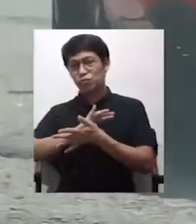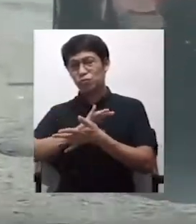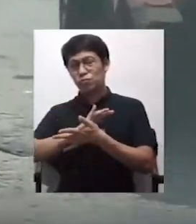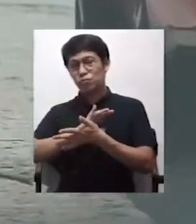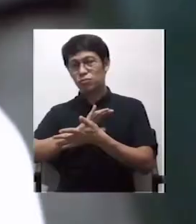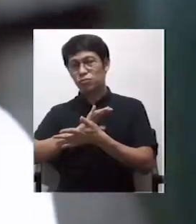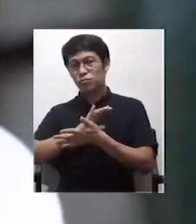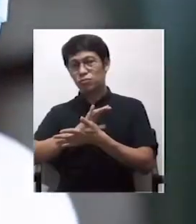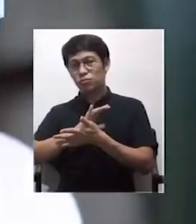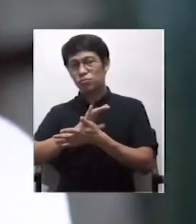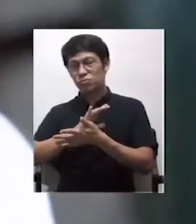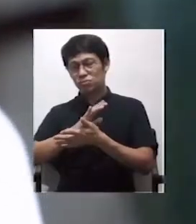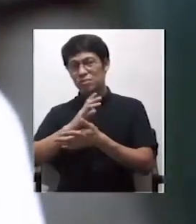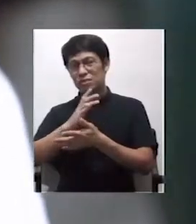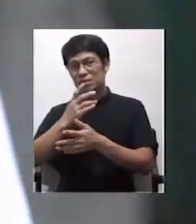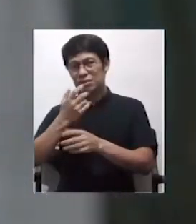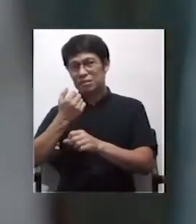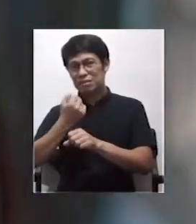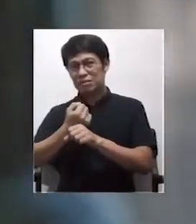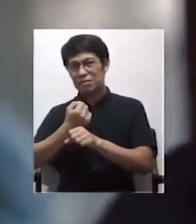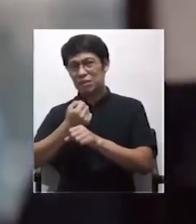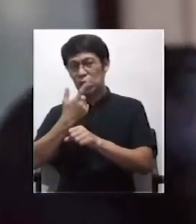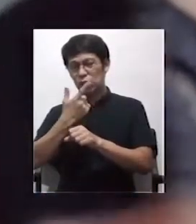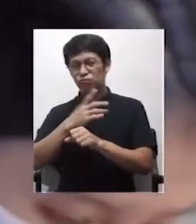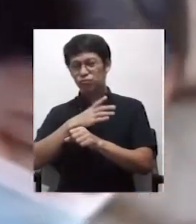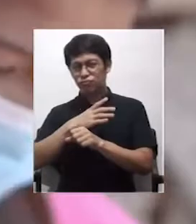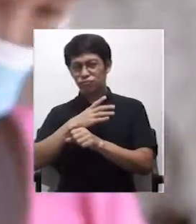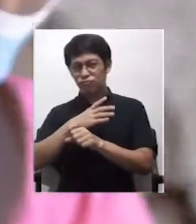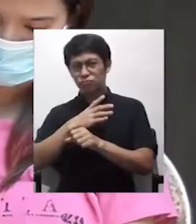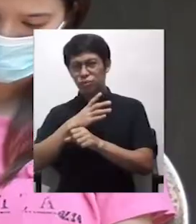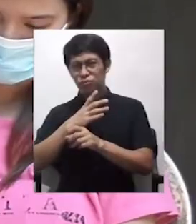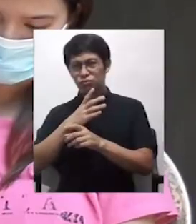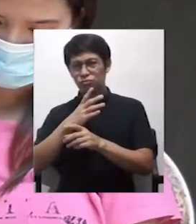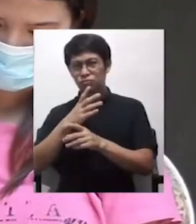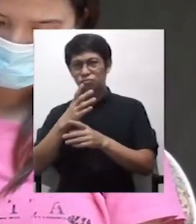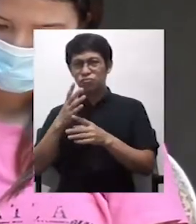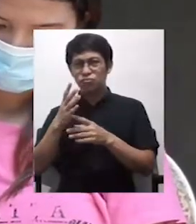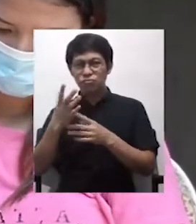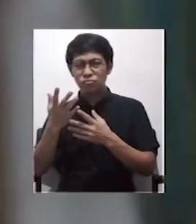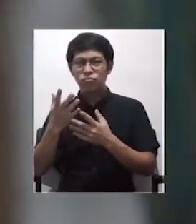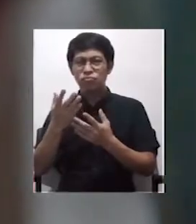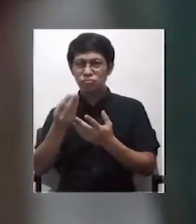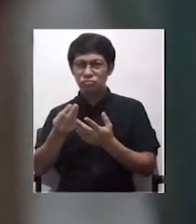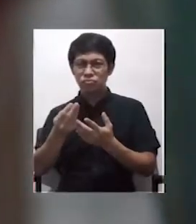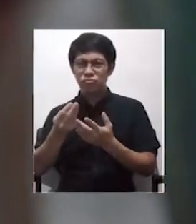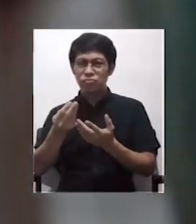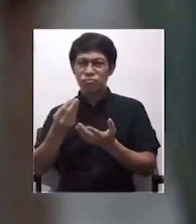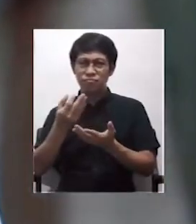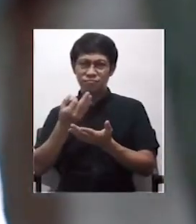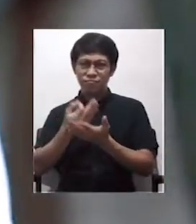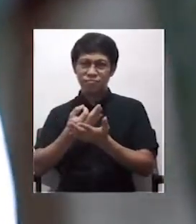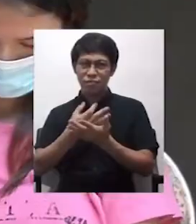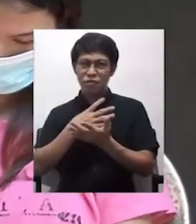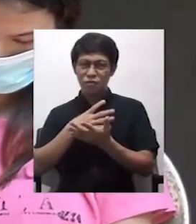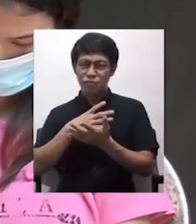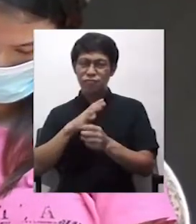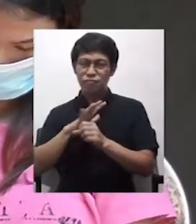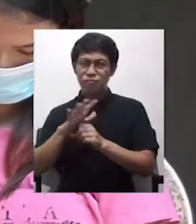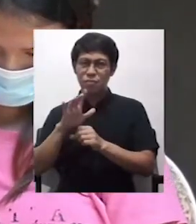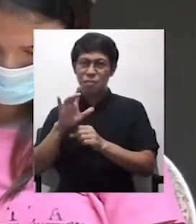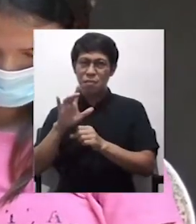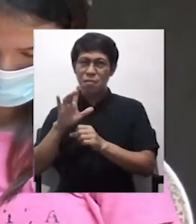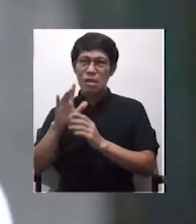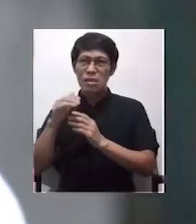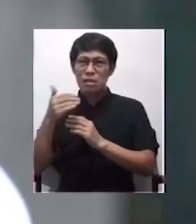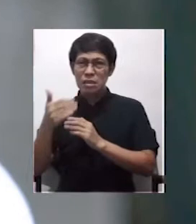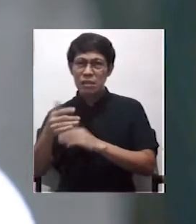Sa girlfriend ko, laban lang sa sakit niya. Dahil may tutulong na tao sa atin, nandyan si God. Magdasal ka